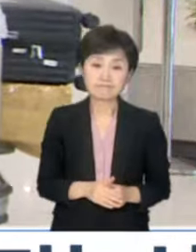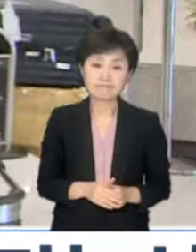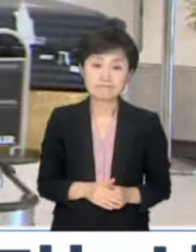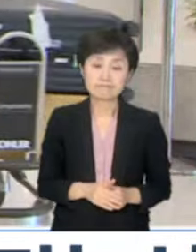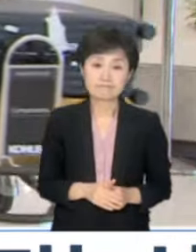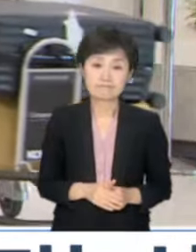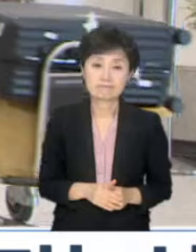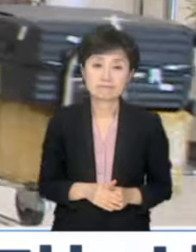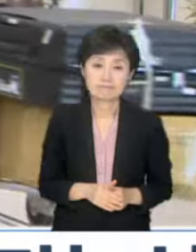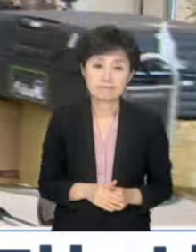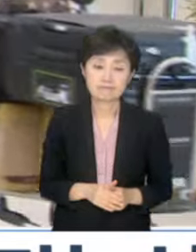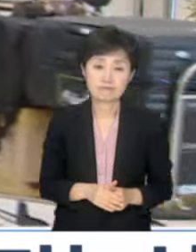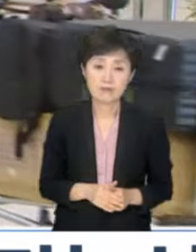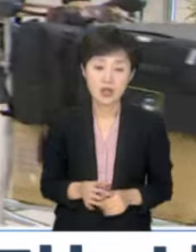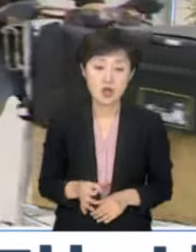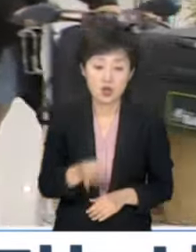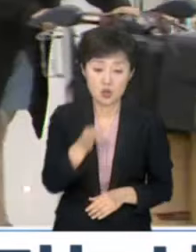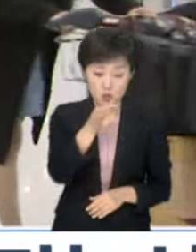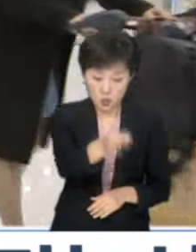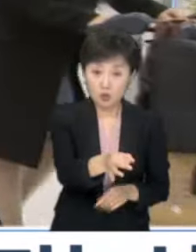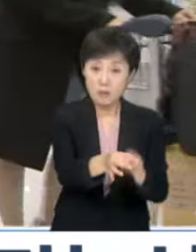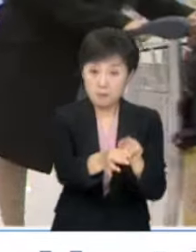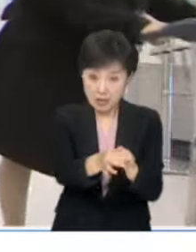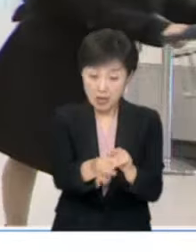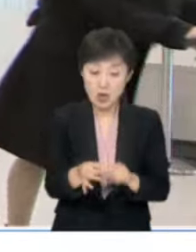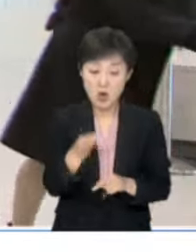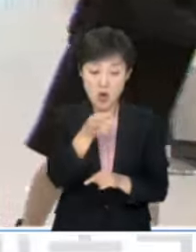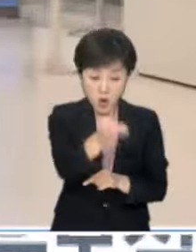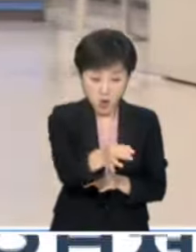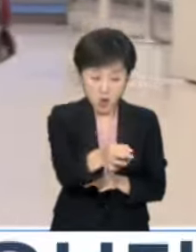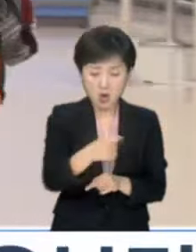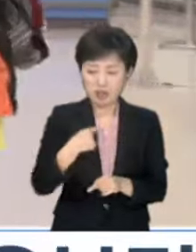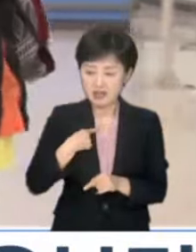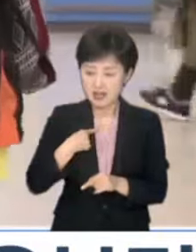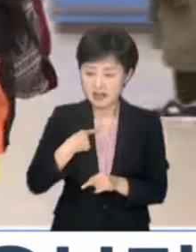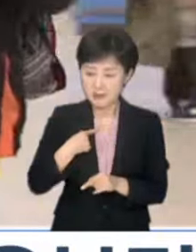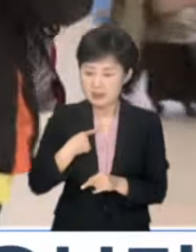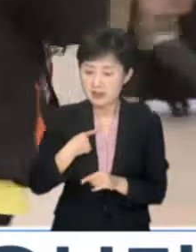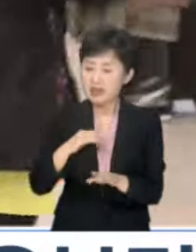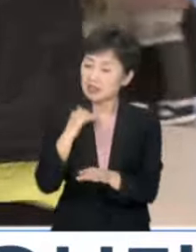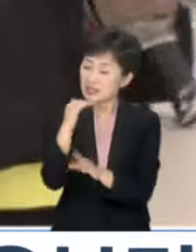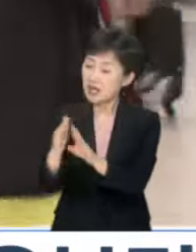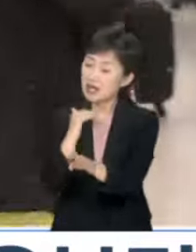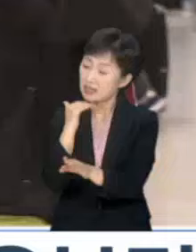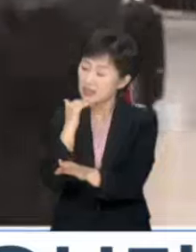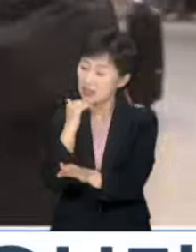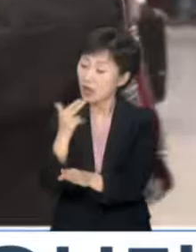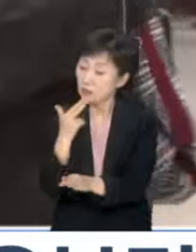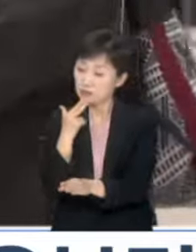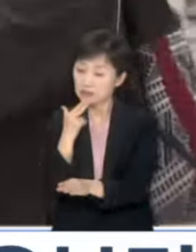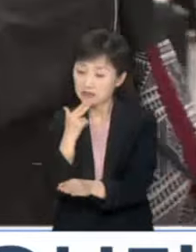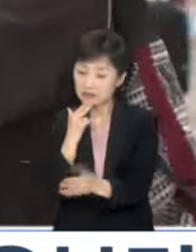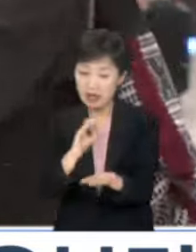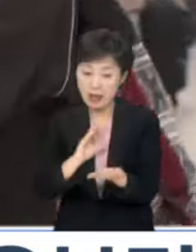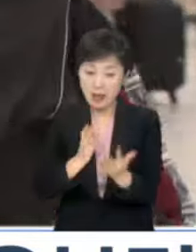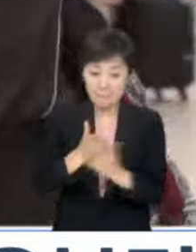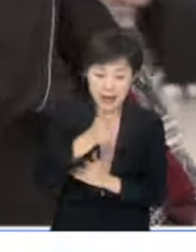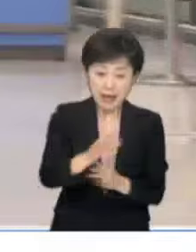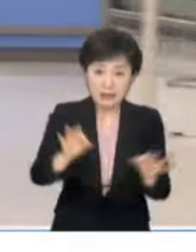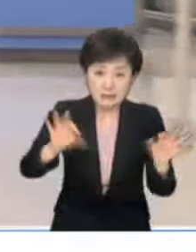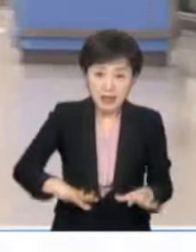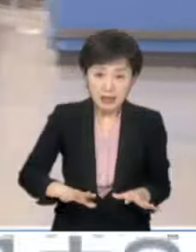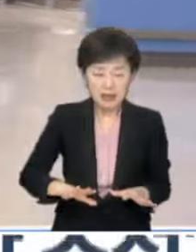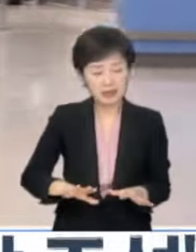이제 유료 패스트트랙 이 도입 자체에 대해서 국민들에 대해서 위화감을 조성할 수 있기 때문에 수 있다. 예, 예. 그런 부분들은 정부 입장은